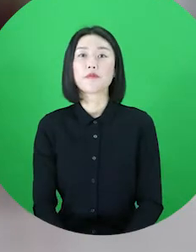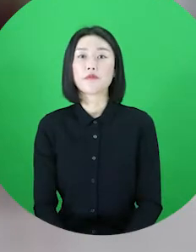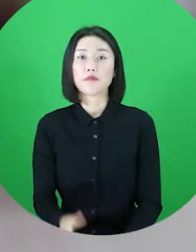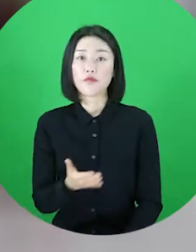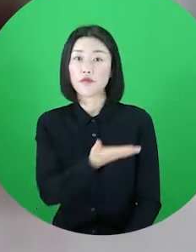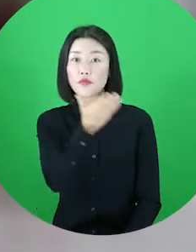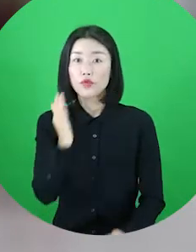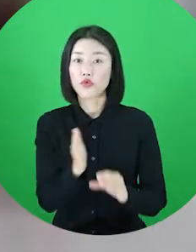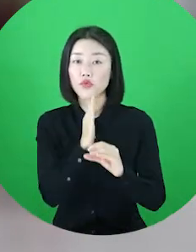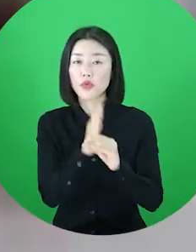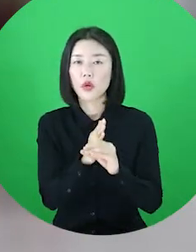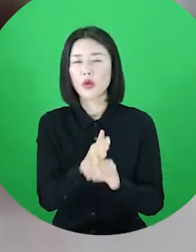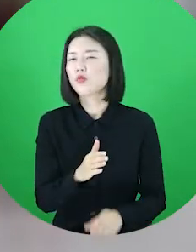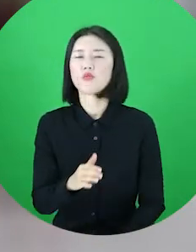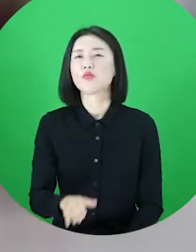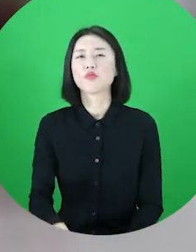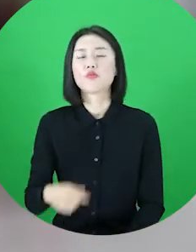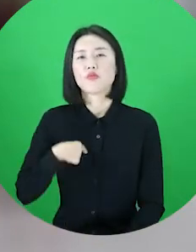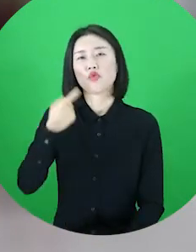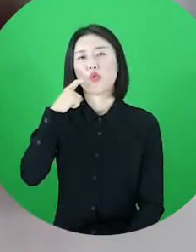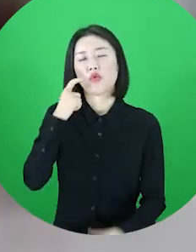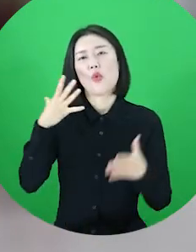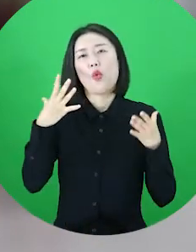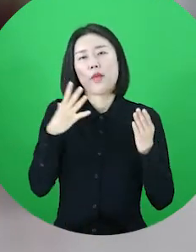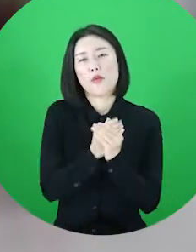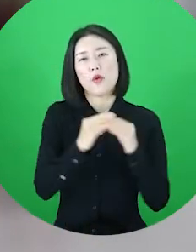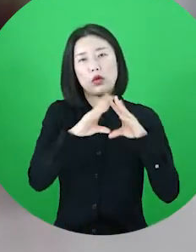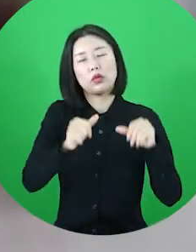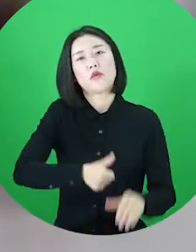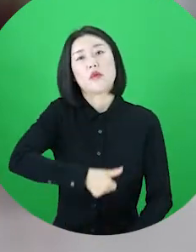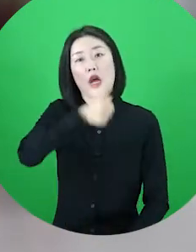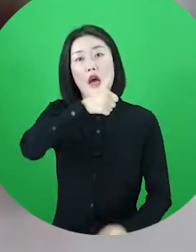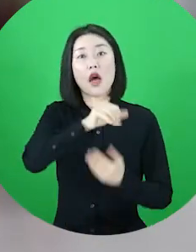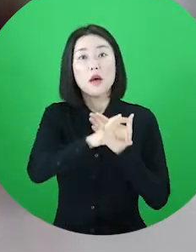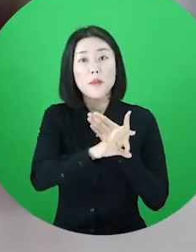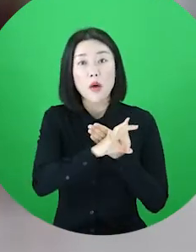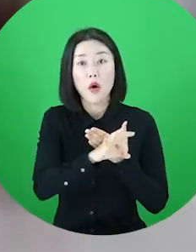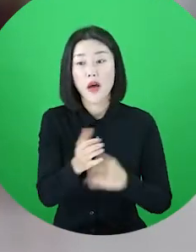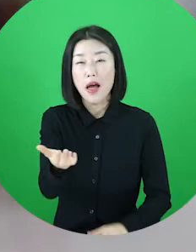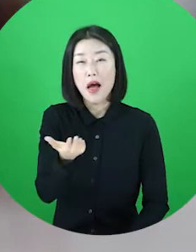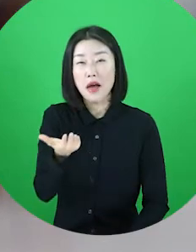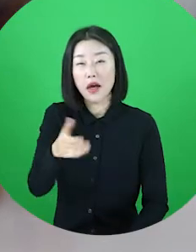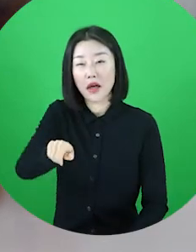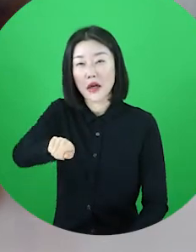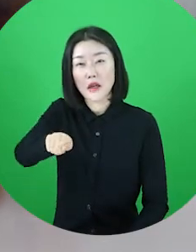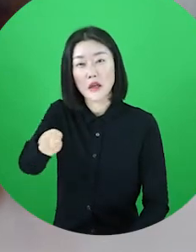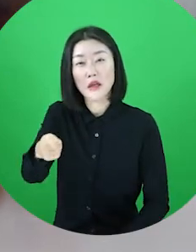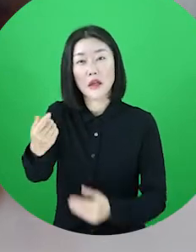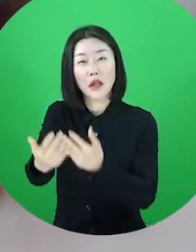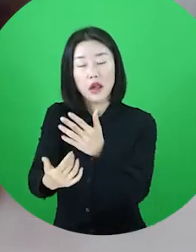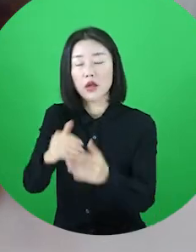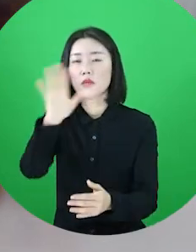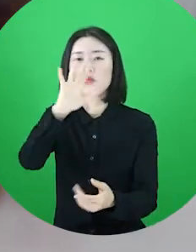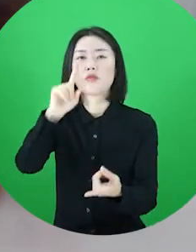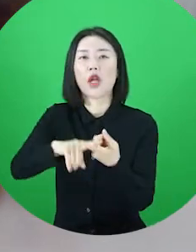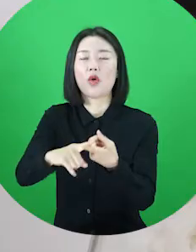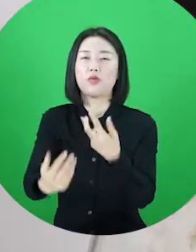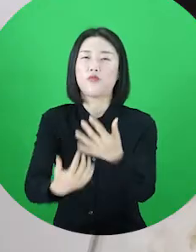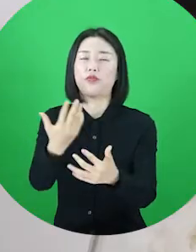혹시 계란을 익혀서 먹고 싶은 친구가 있다면 불을 줄이지 않고 노른자까지 다 익혀주면